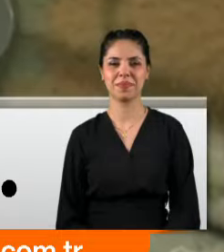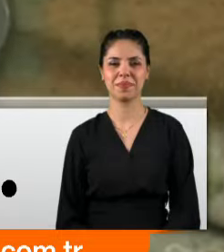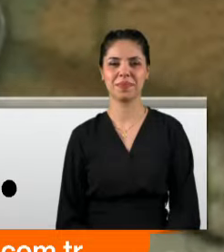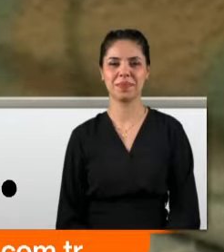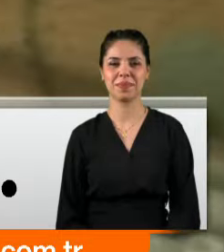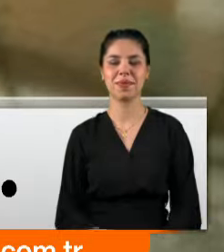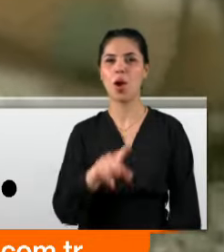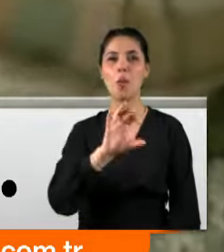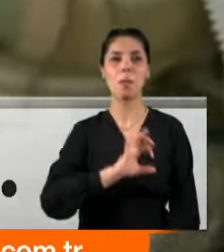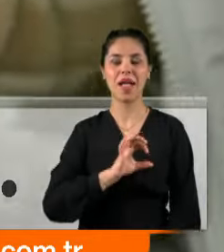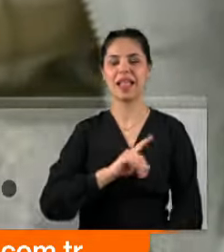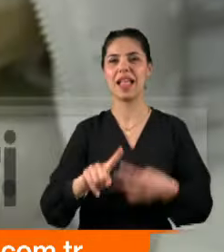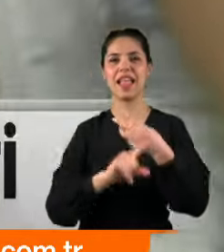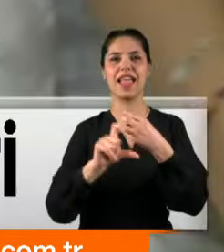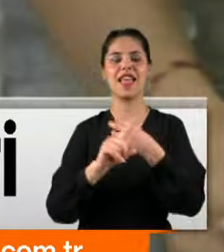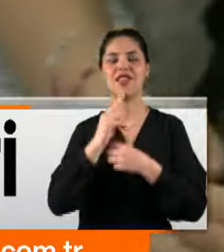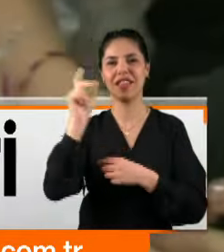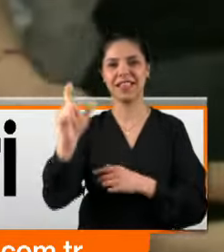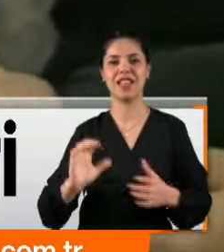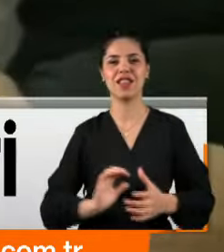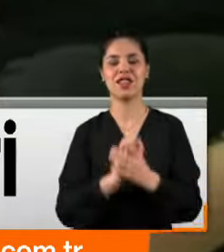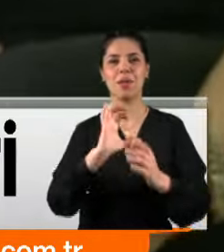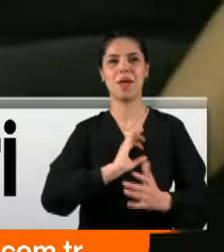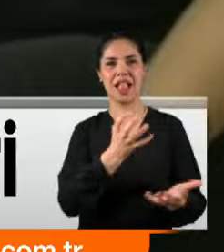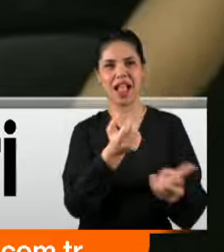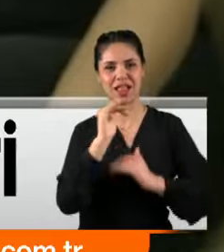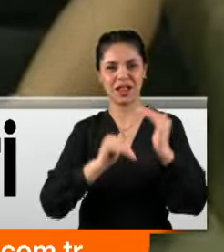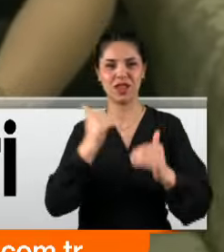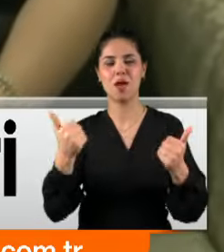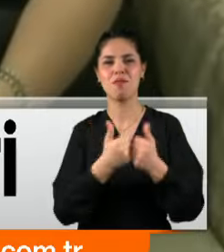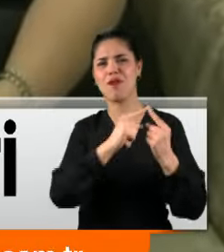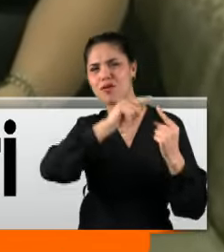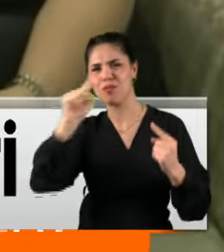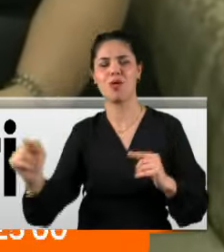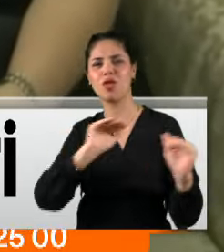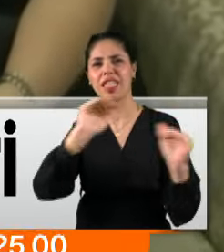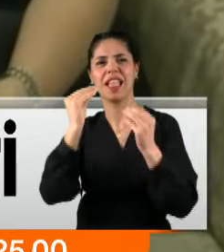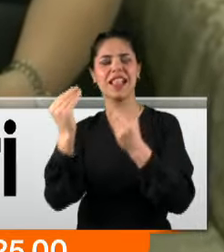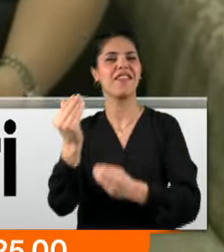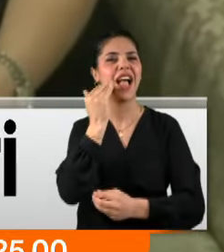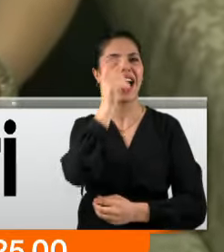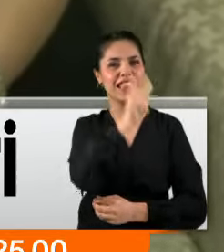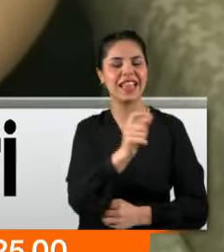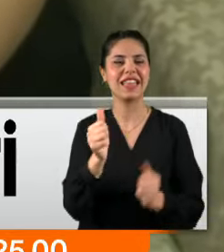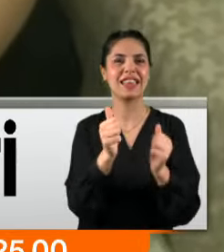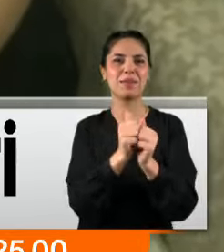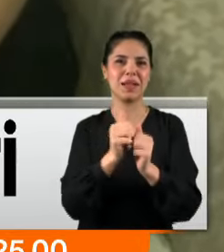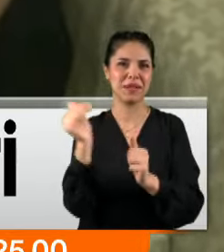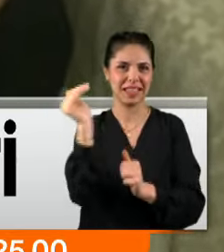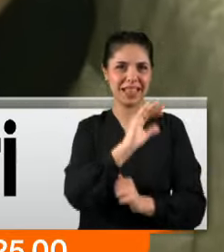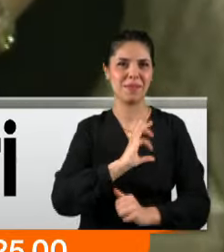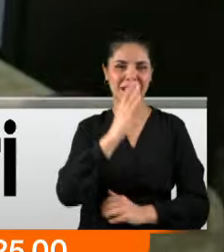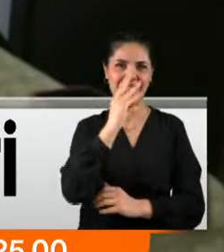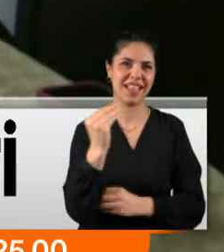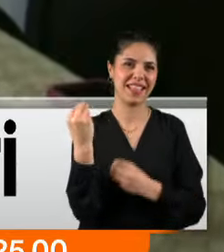İşte o madalya Ece Kozdere şampiyonluk madalyasını aldıktan sonra maç boyunca kendisini destekleyen anneannesinin yanına gelip madalyayı